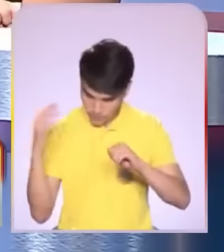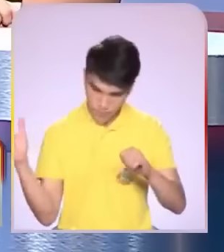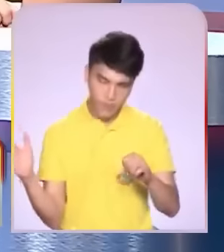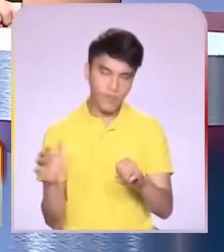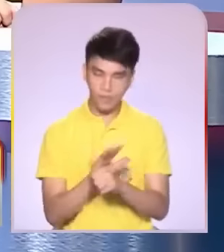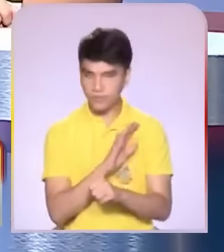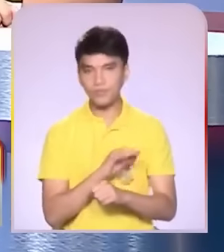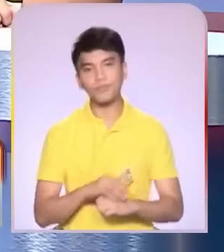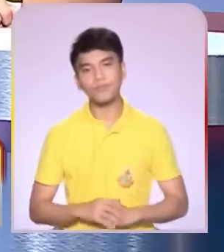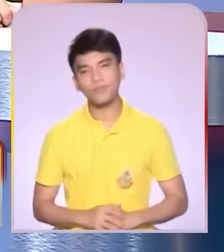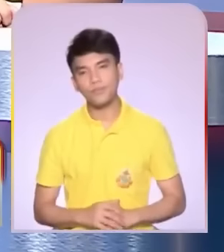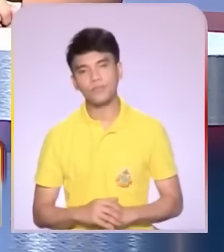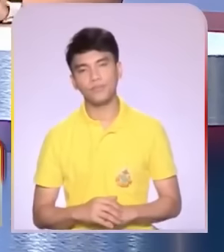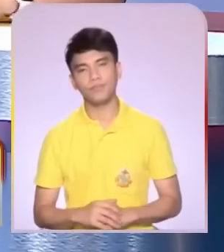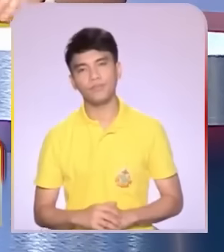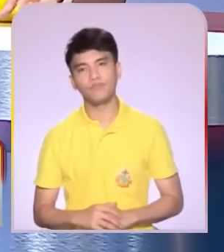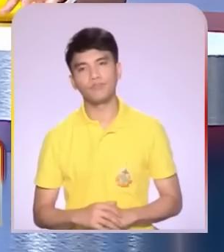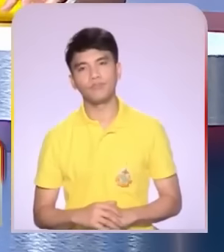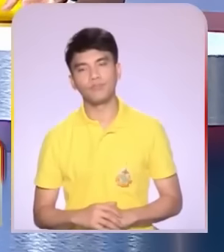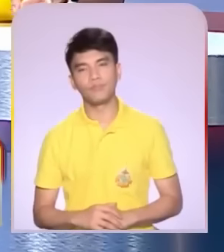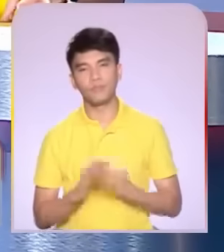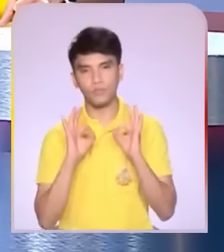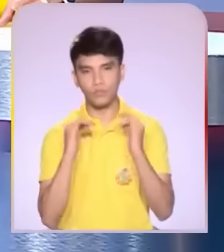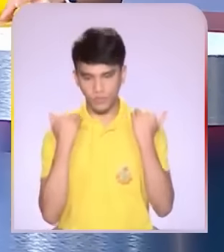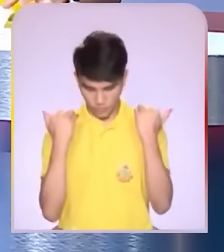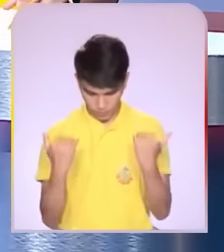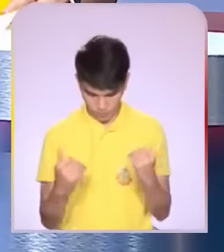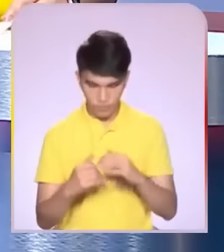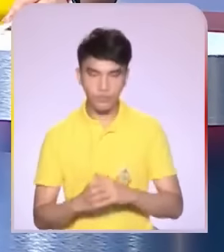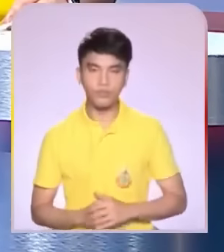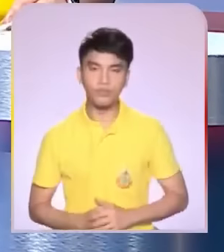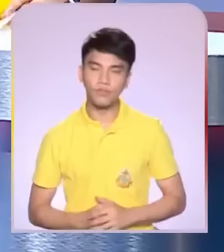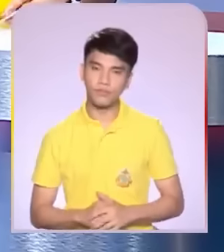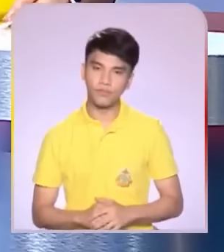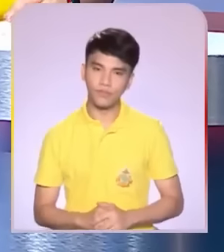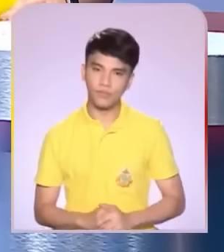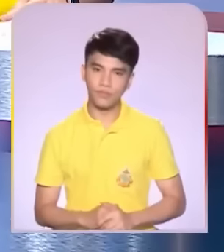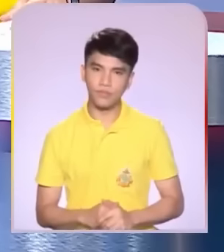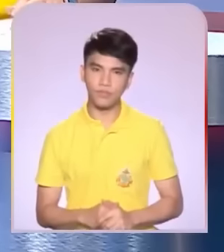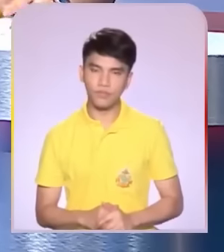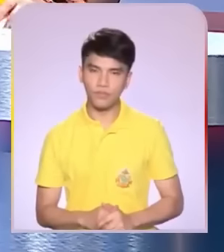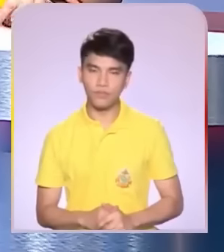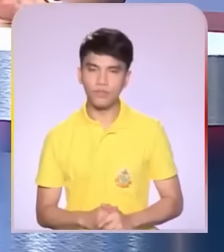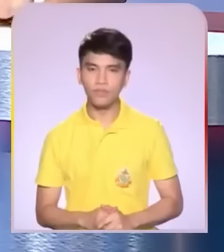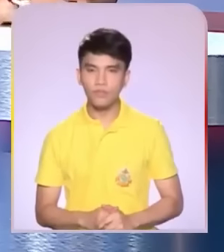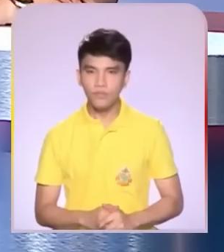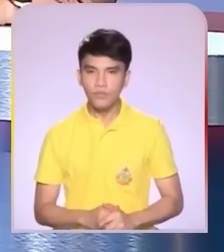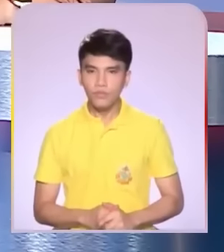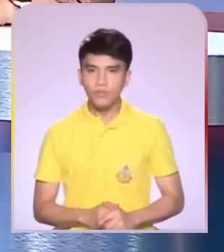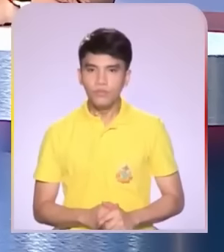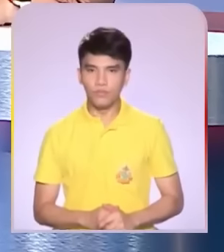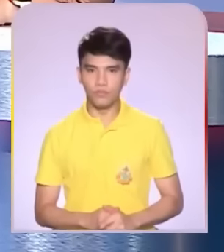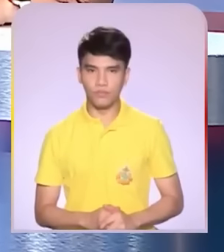พ่วงไปด้วยแล้วกัน ชุดเลย นะฮะโอเคมีคนถูกแอบอ้างไหมยังไง